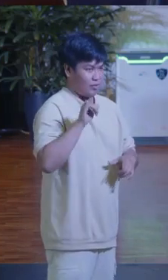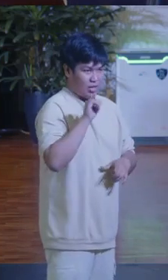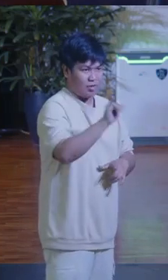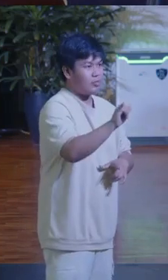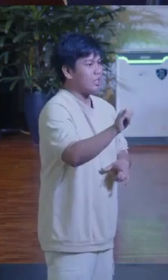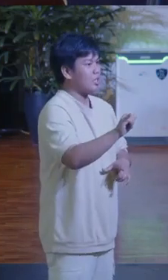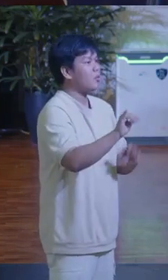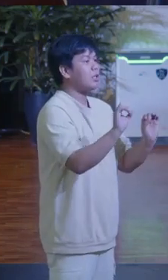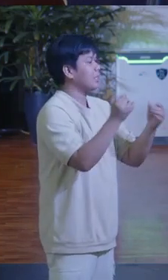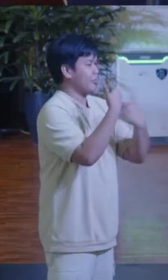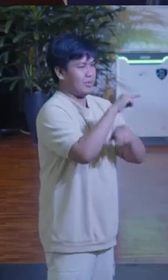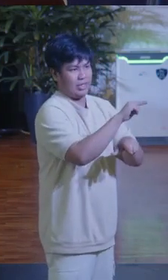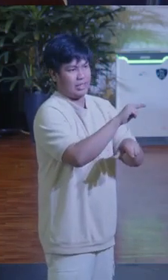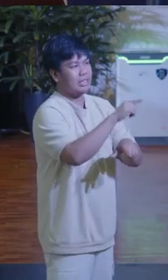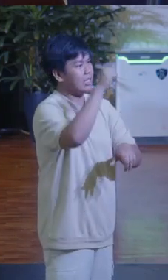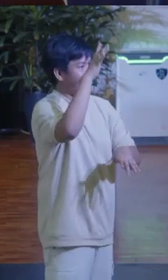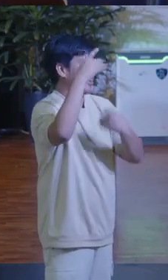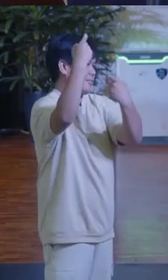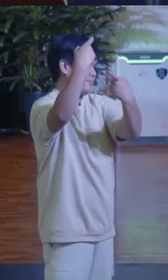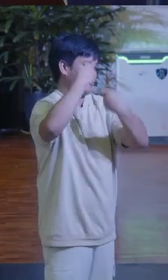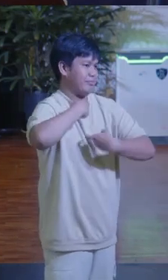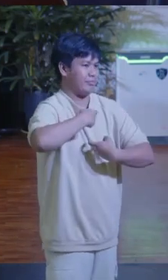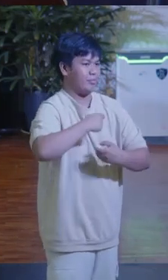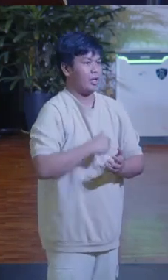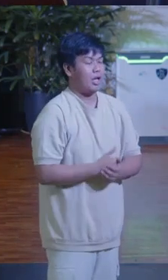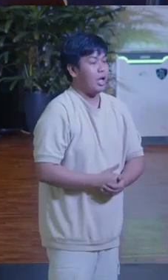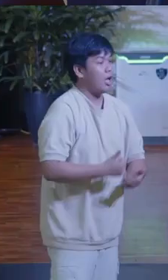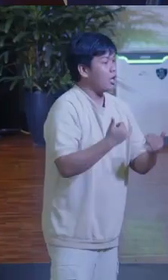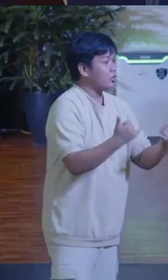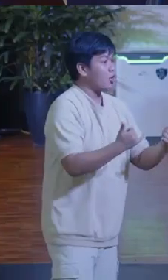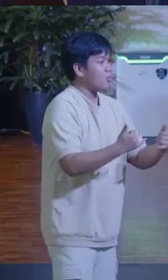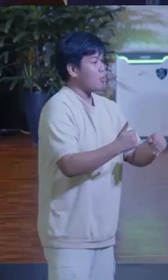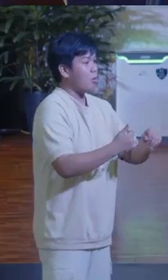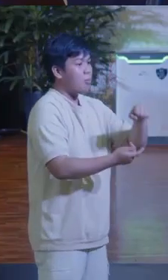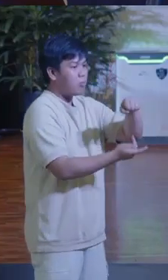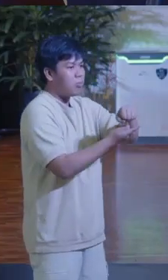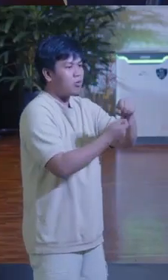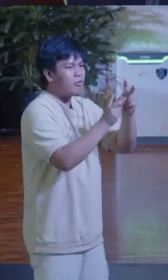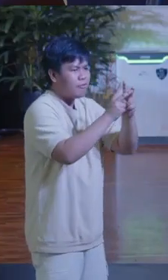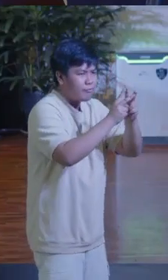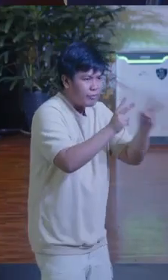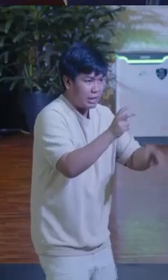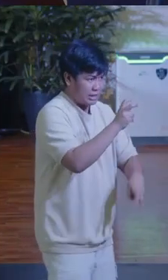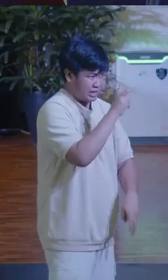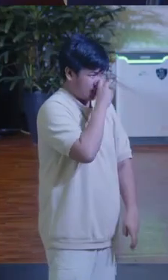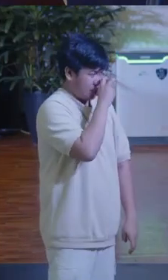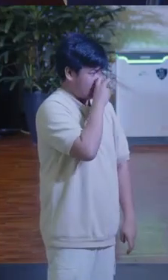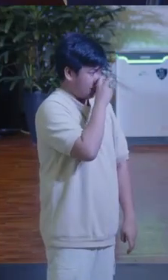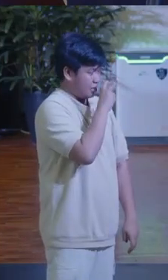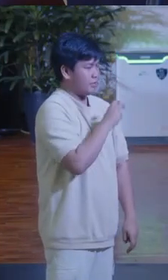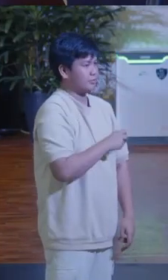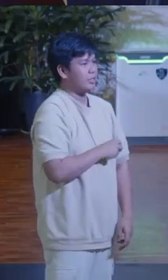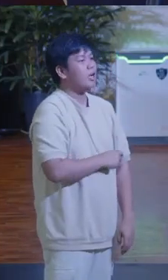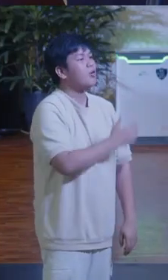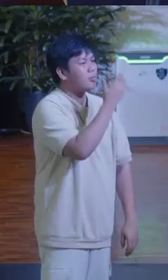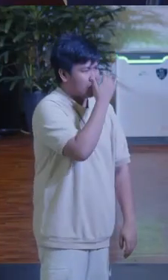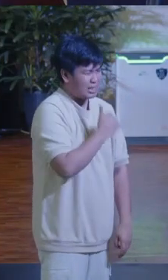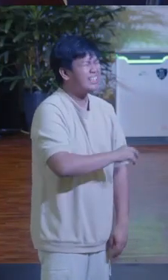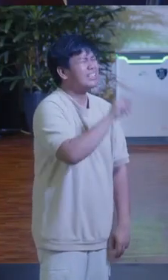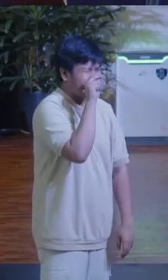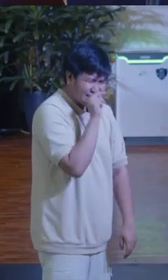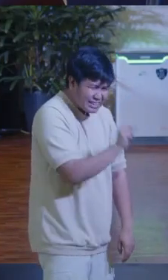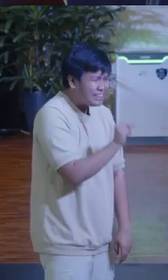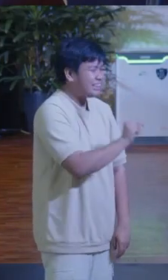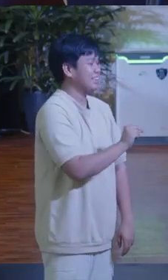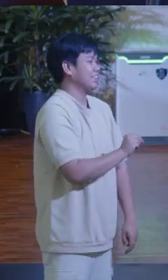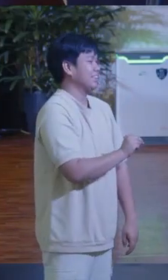hanggan. Ito ang binabantayan ni Pablo dito sa sitwasyon nila sa Antioch.